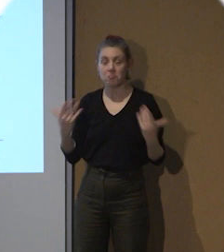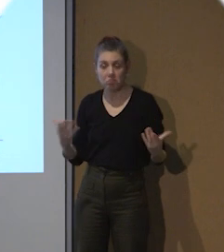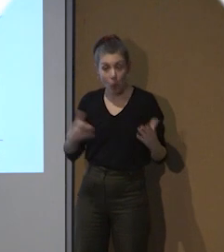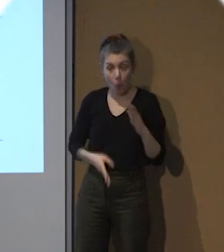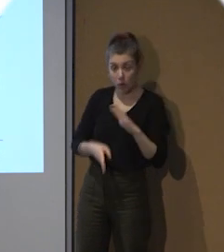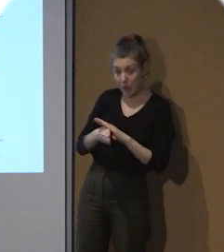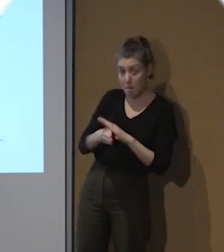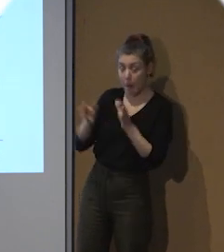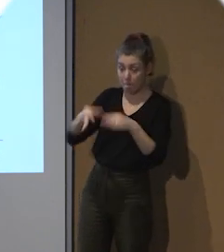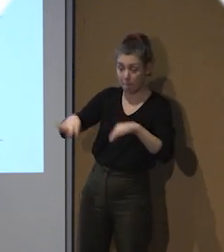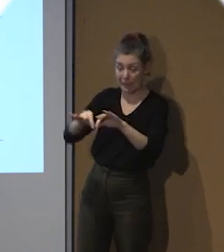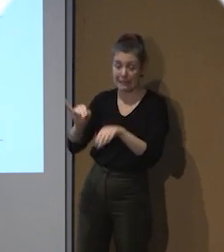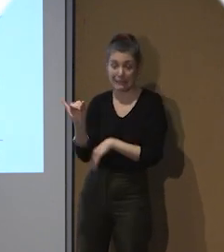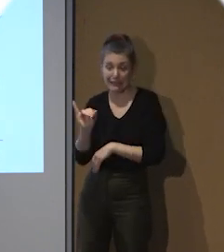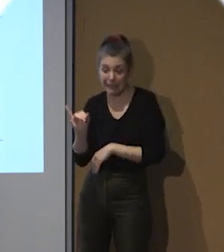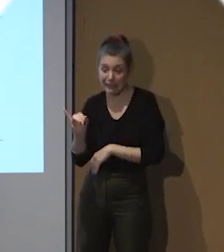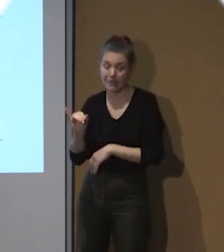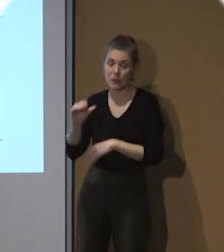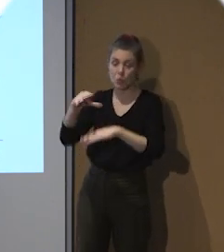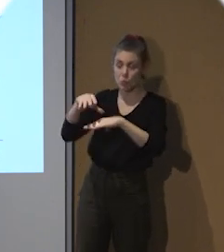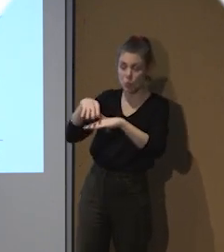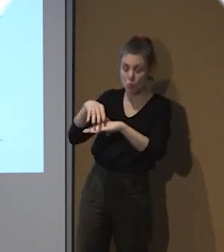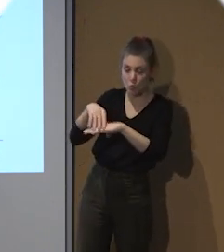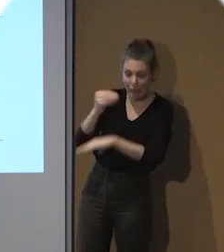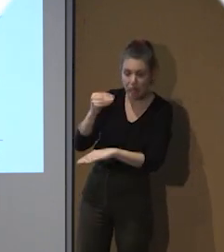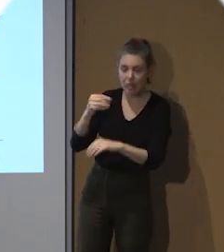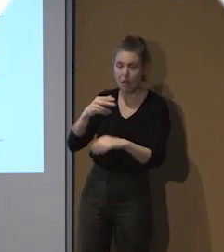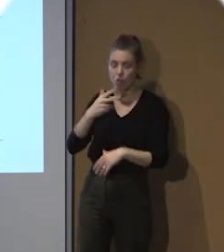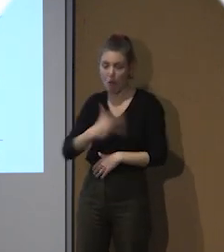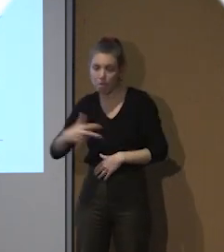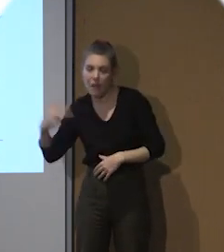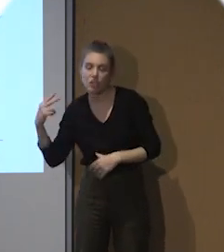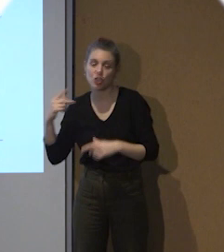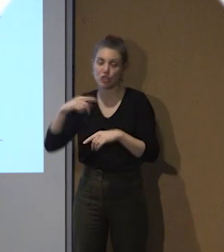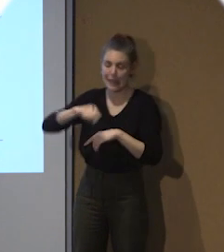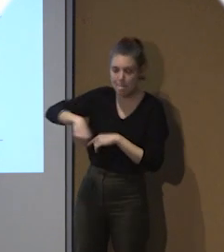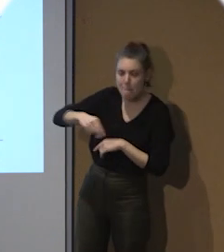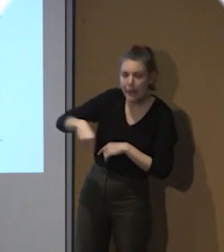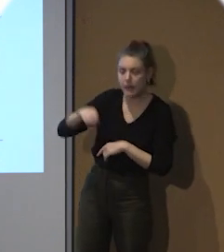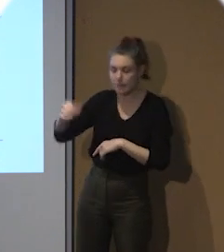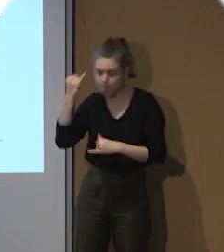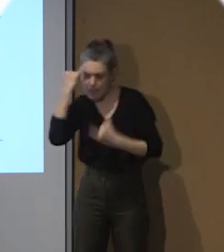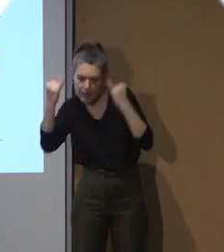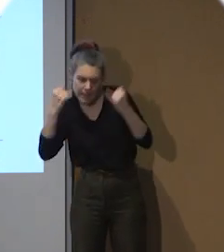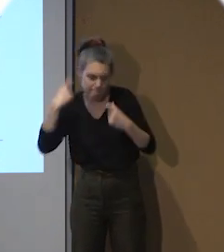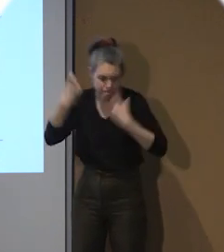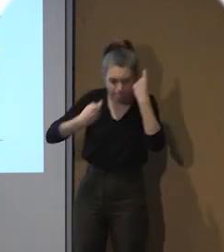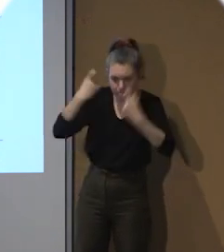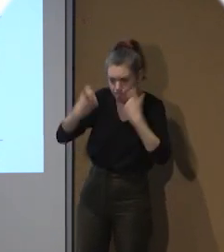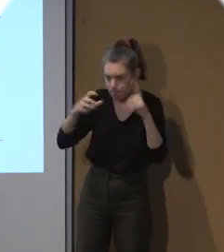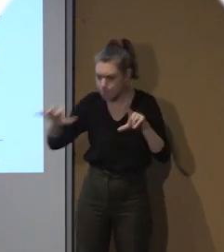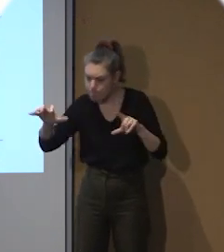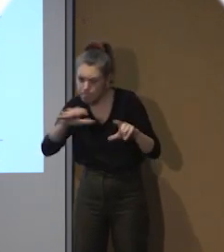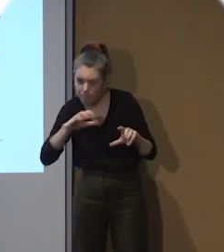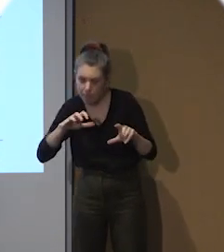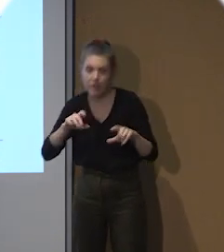enfin de l'exercice, de la gymnastique, sont la Suède, la Norvège, le Québec. Mais en fait, les expérimentations, ce